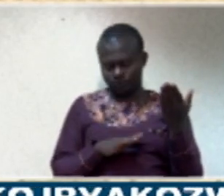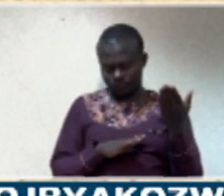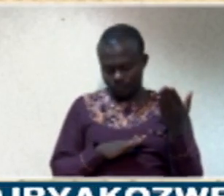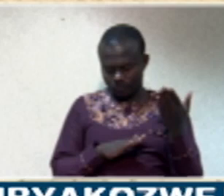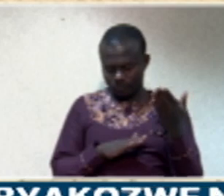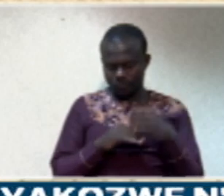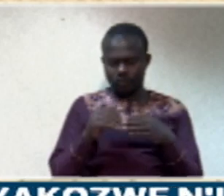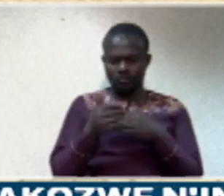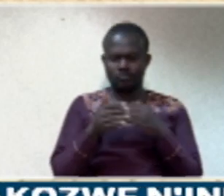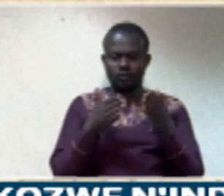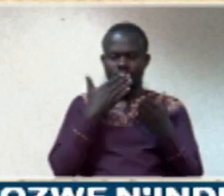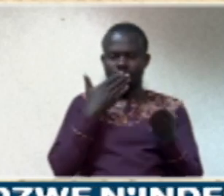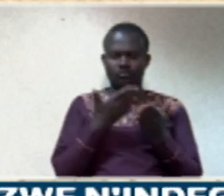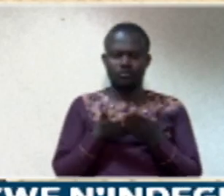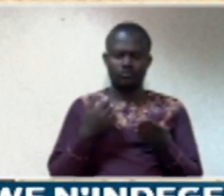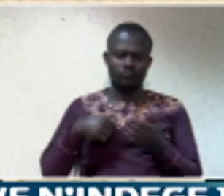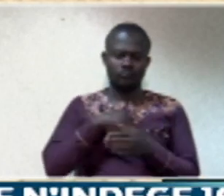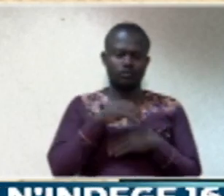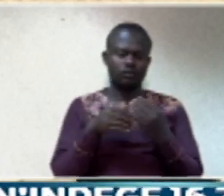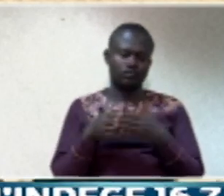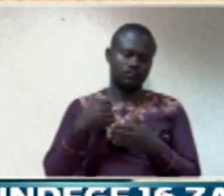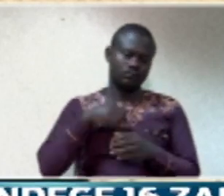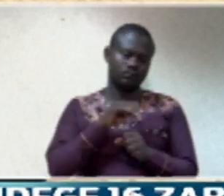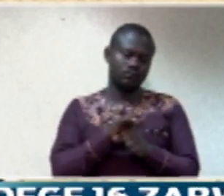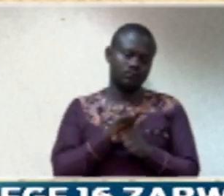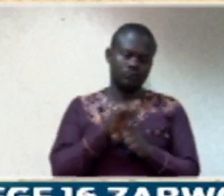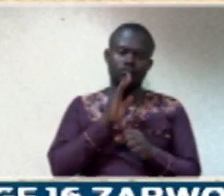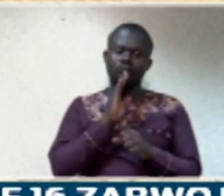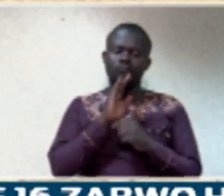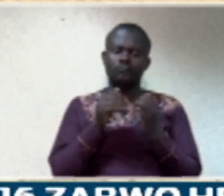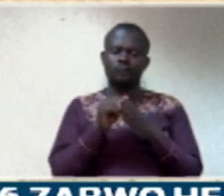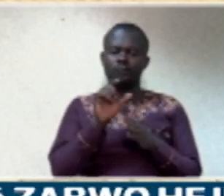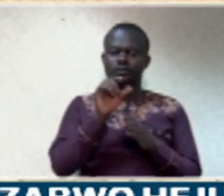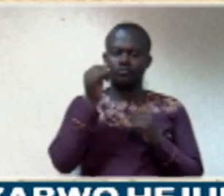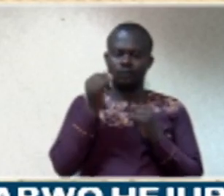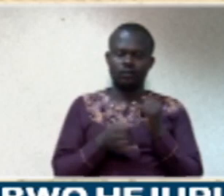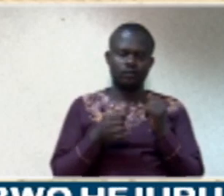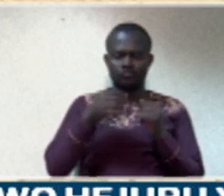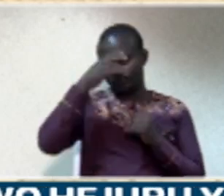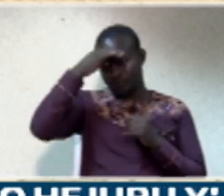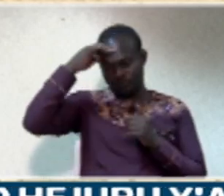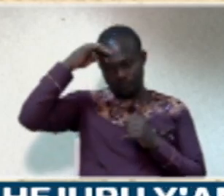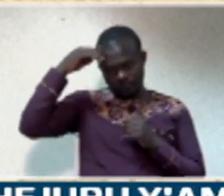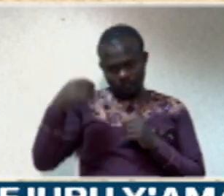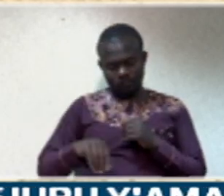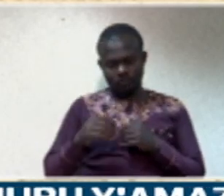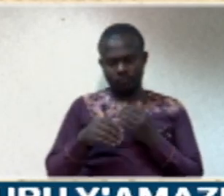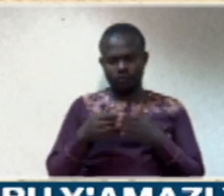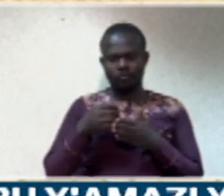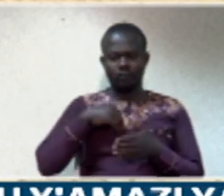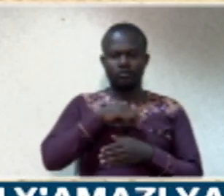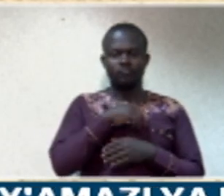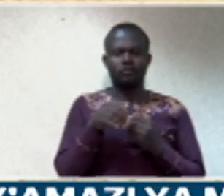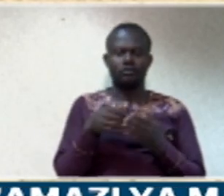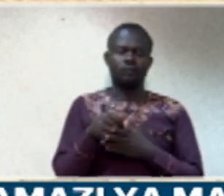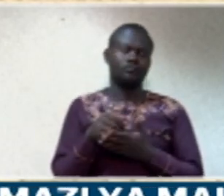ibyumba byiza aho abantu baruhukira cyane cyane muri weekend bananiwe. Ubu rwose nta